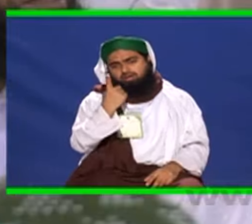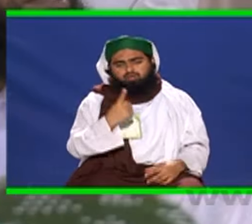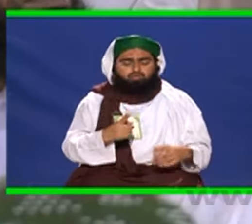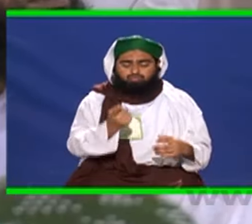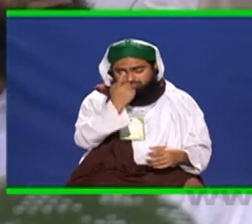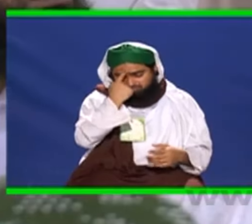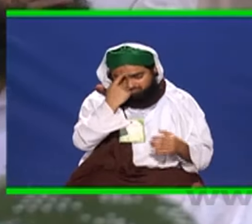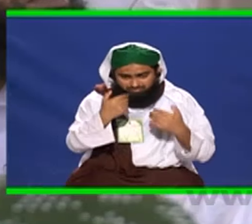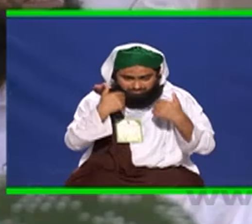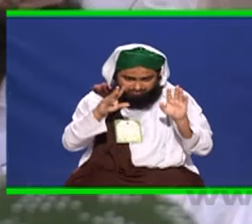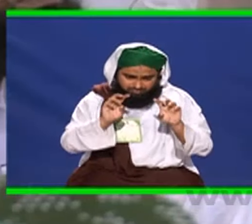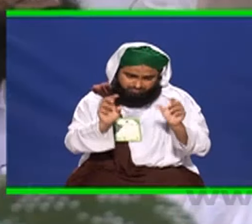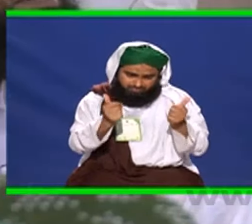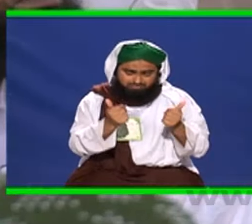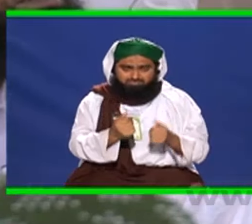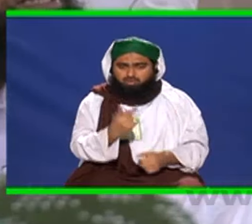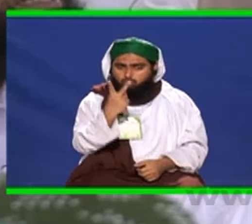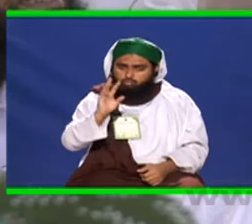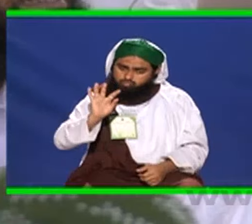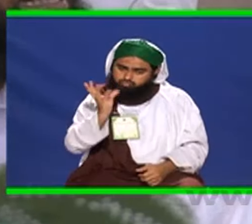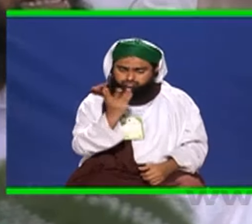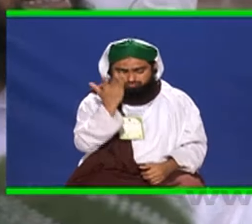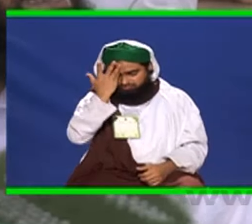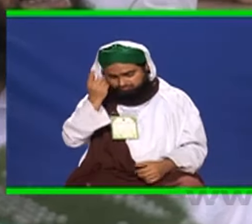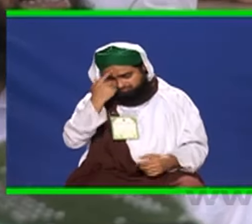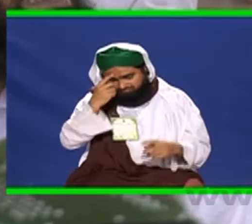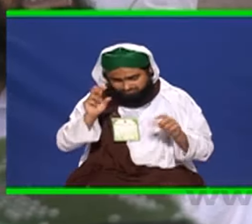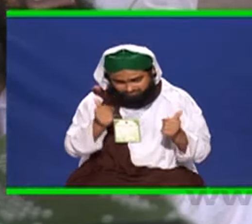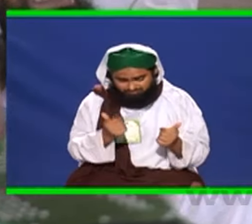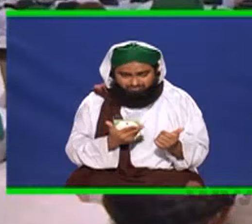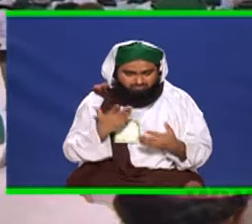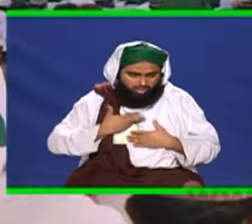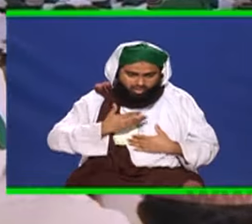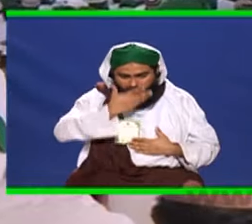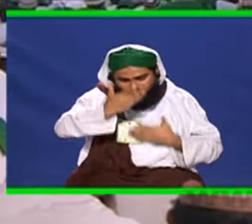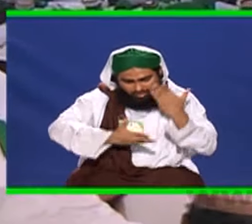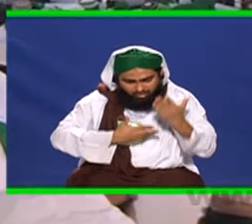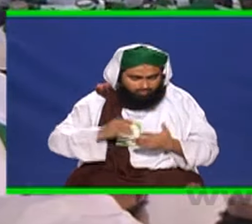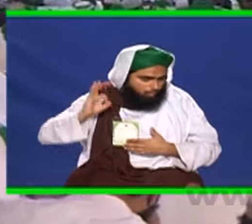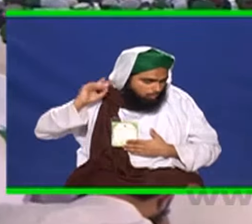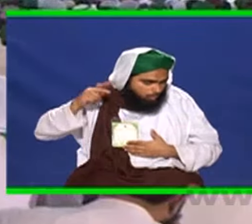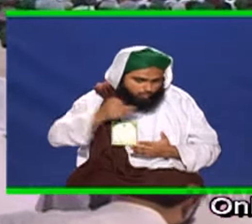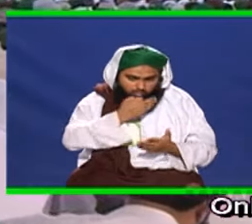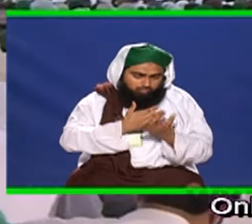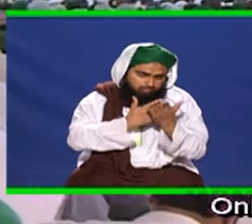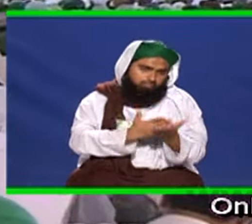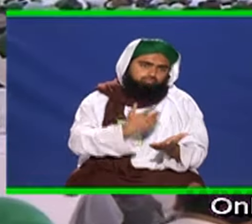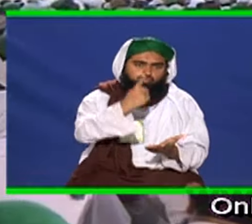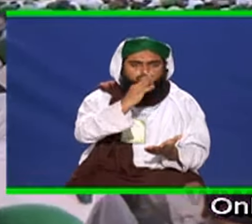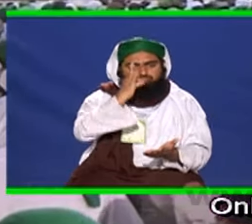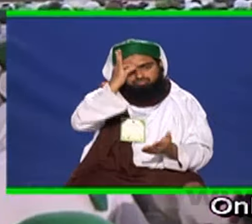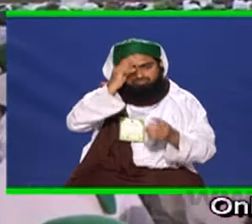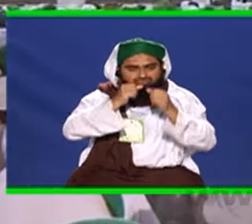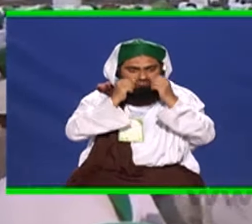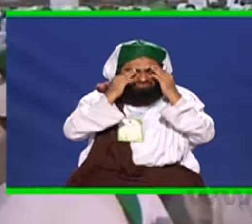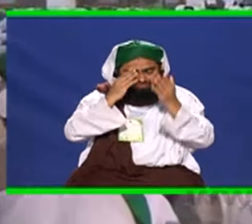رو ملے دو جہاں کی آنسو. میں کہوں غلام ہوں آپ کا, وہ کہیں کہ ہم کو قبول ہے, پھر دائرے کے غلاموں کا